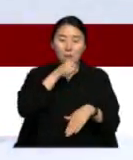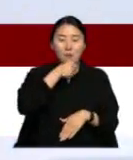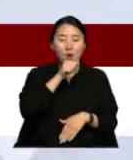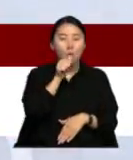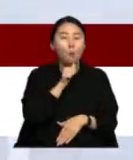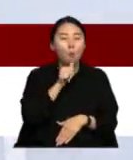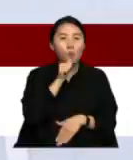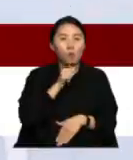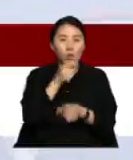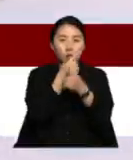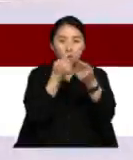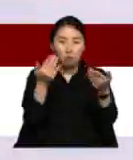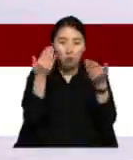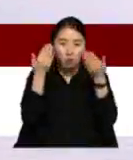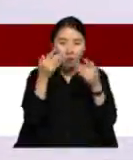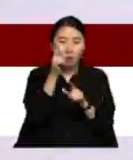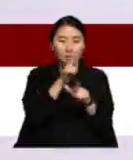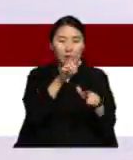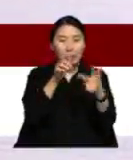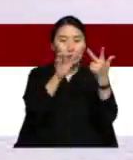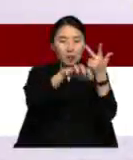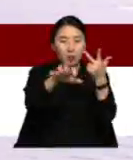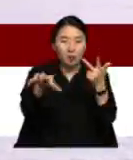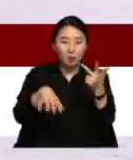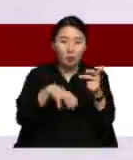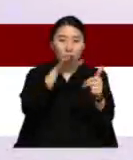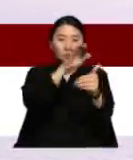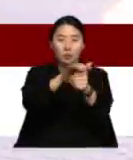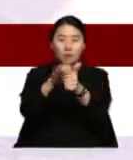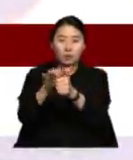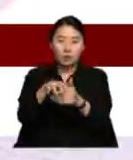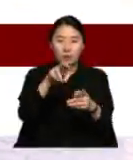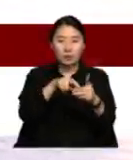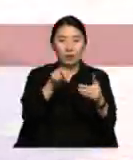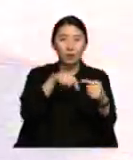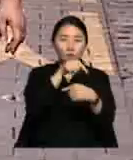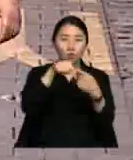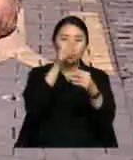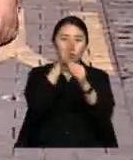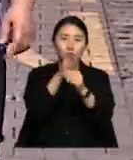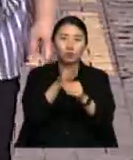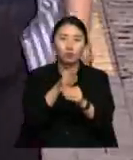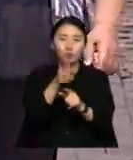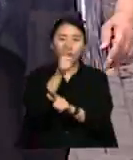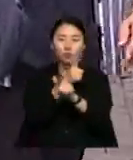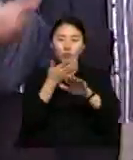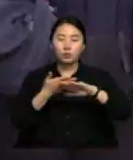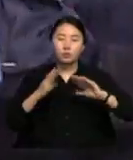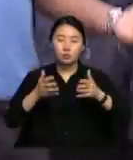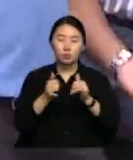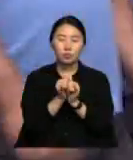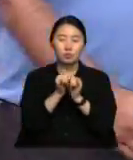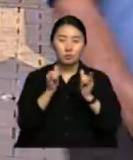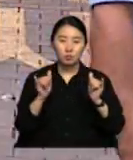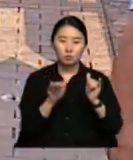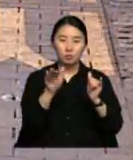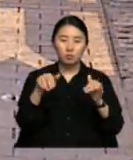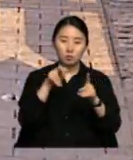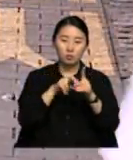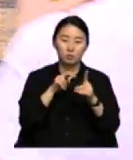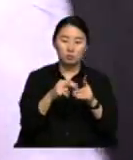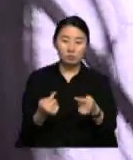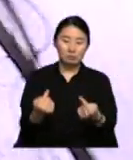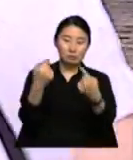홍대, 이태원과 인사동 등 7개 지역에 센터가 만들어져 운영되고 있습니다. 다양한 외국인들이 저희 센터로